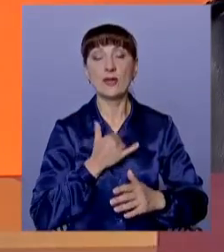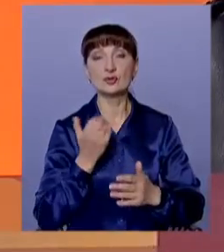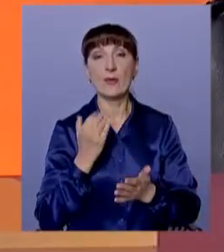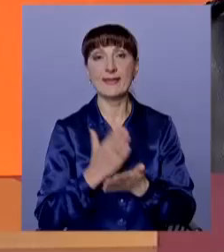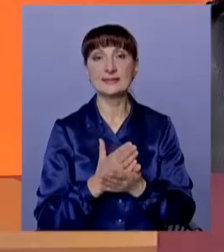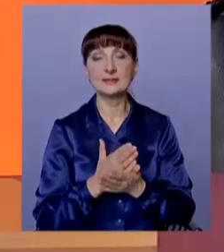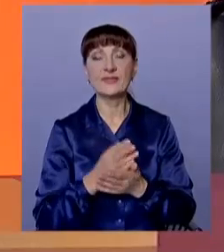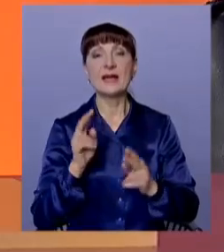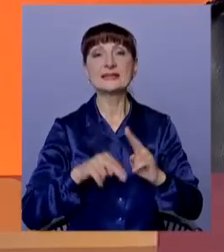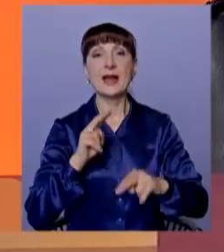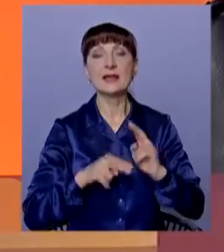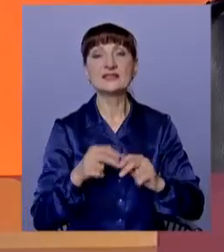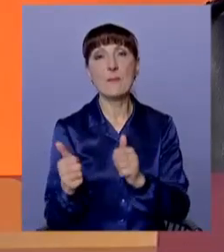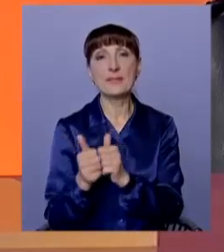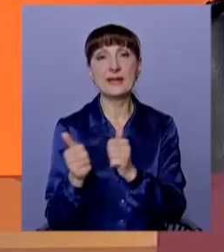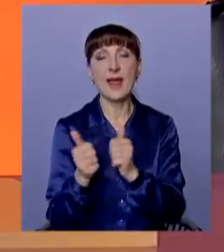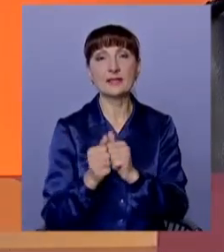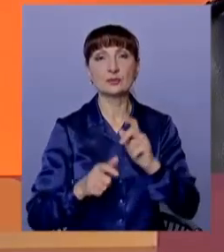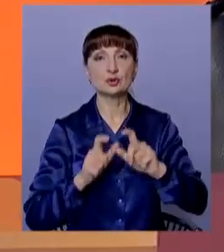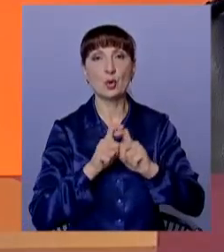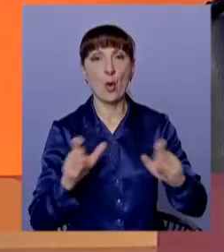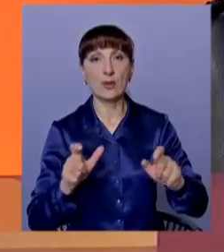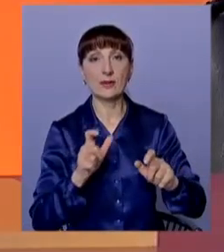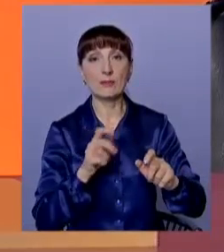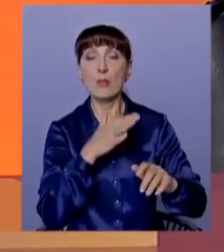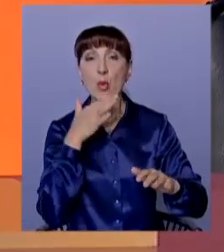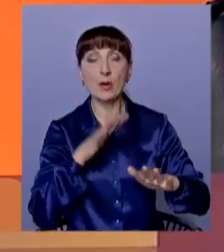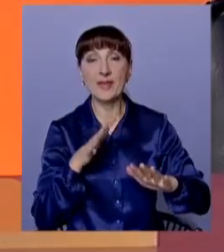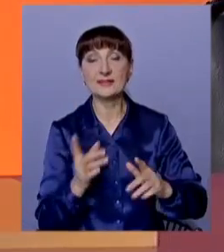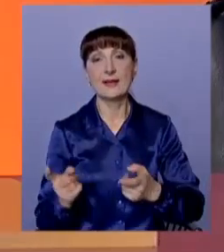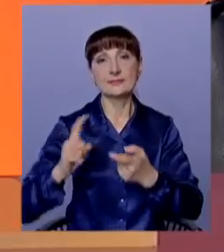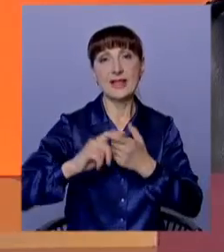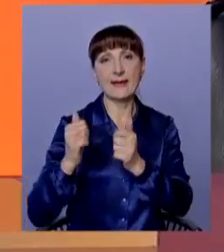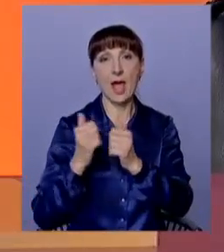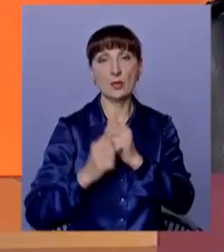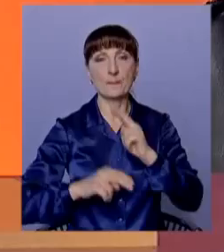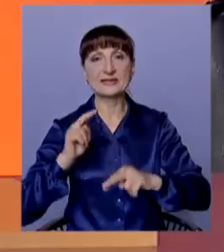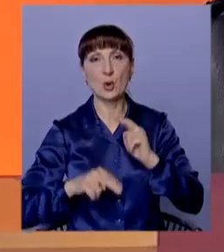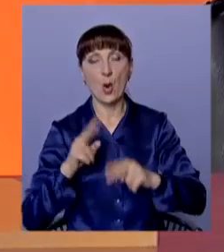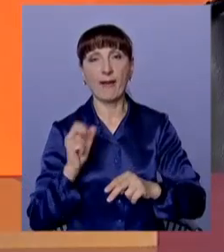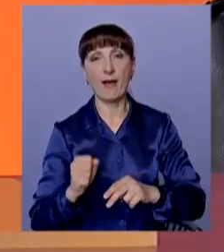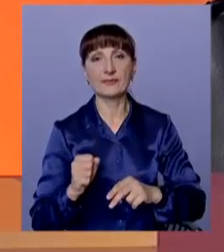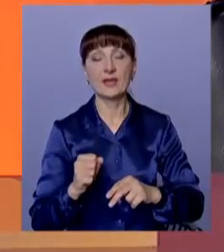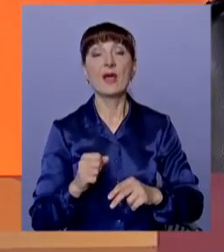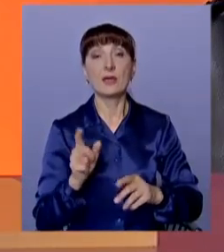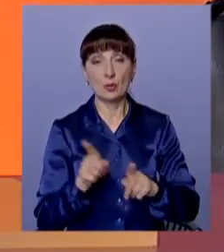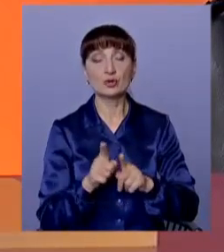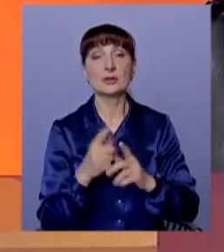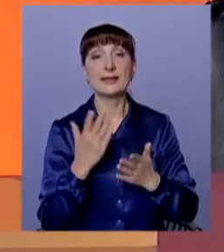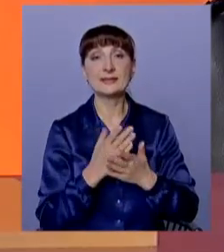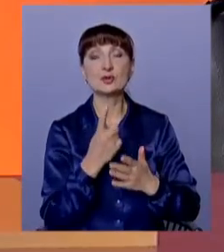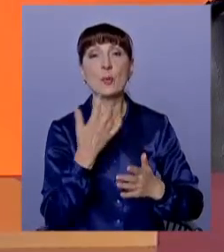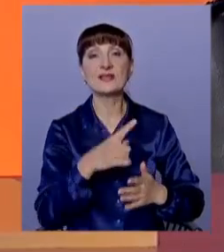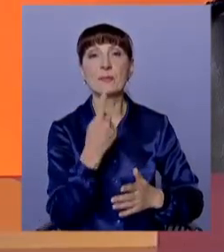интенсивное строительство пристроек к школам, загруженным школам. В настоящее время в Алатауском районе завершена пристройка